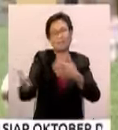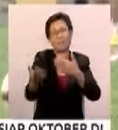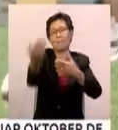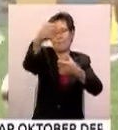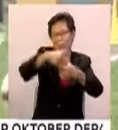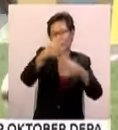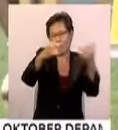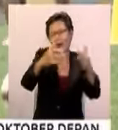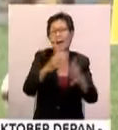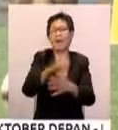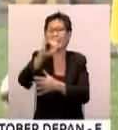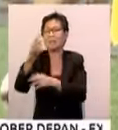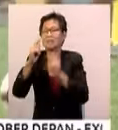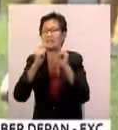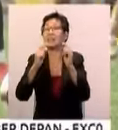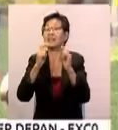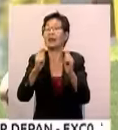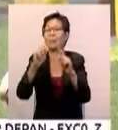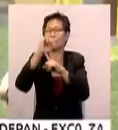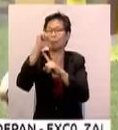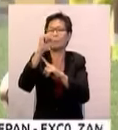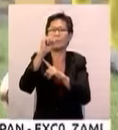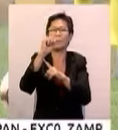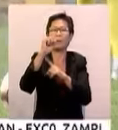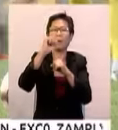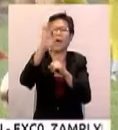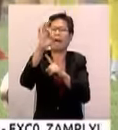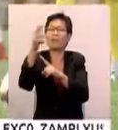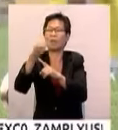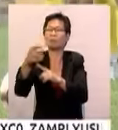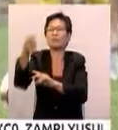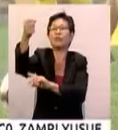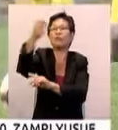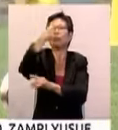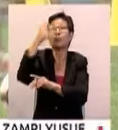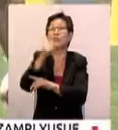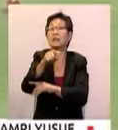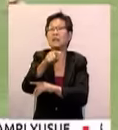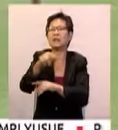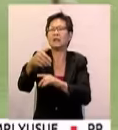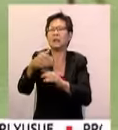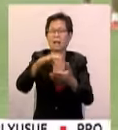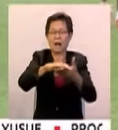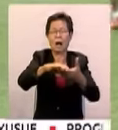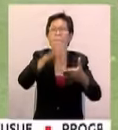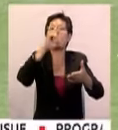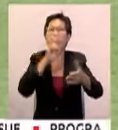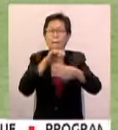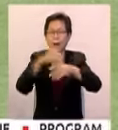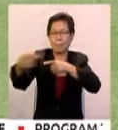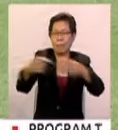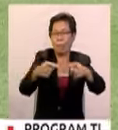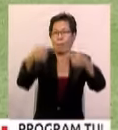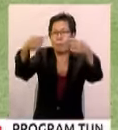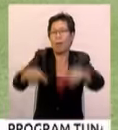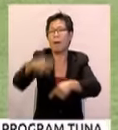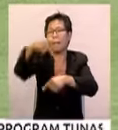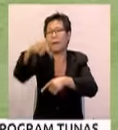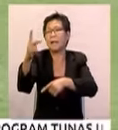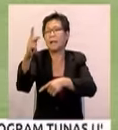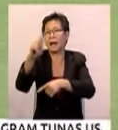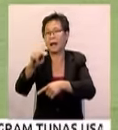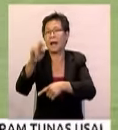oleh jawatankuasa tata tertib Persatuan Bola Sepak Malaysia FAM selepas menerima kad merah pada perlawanan menentang